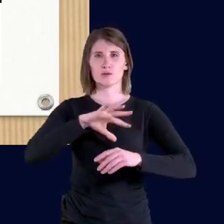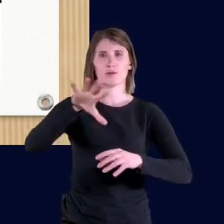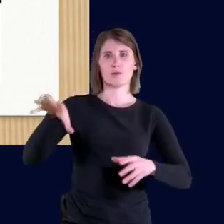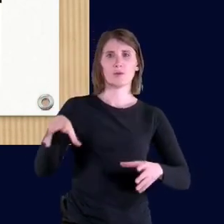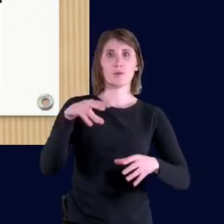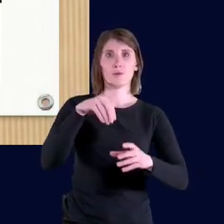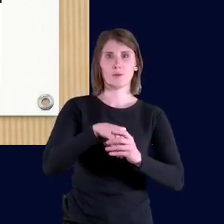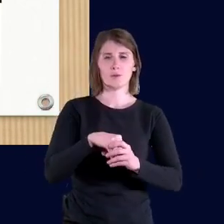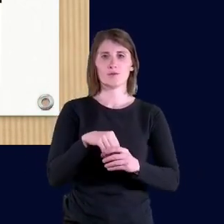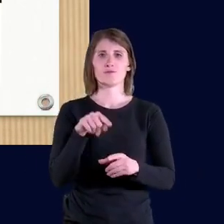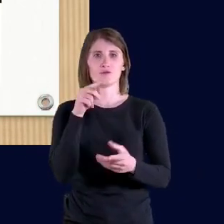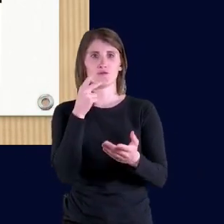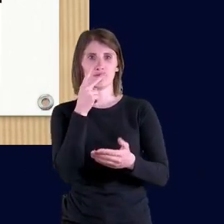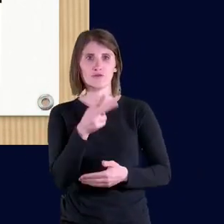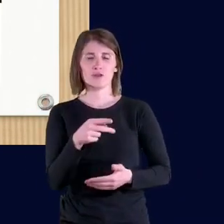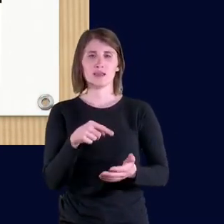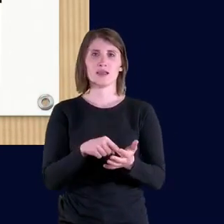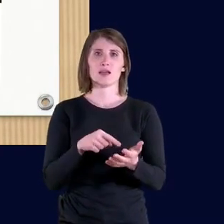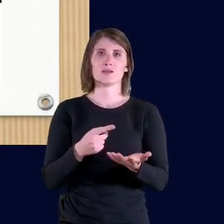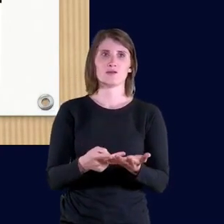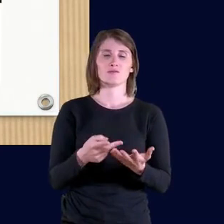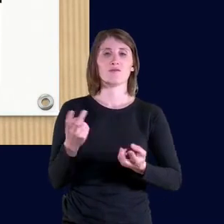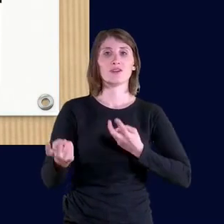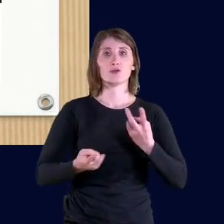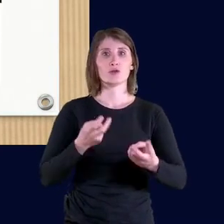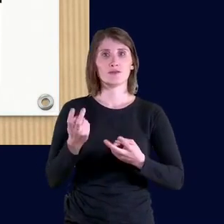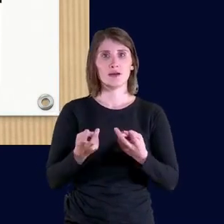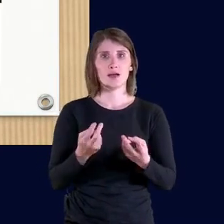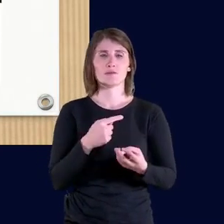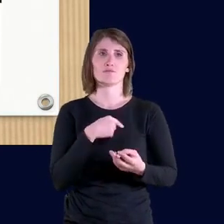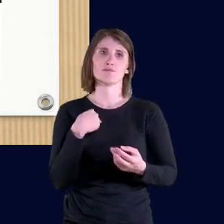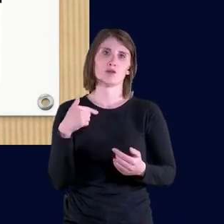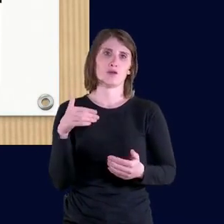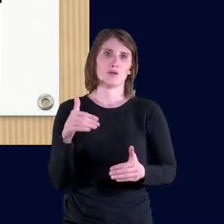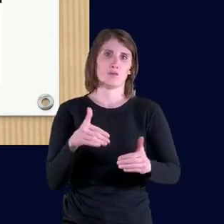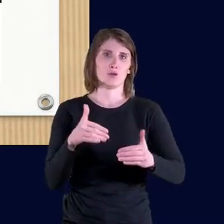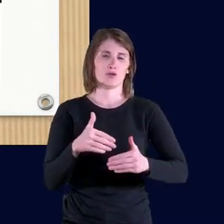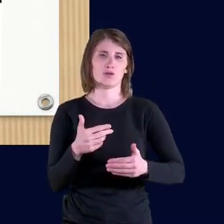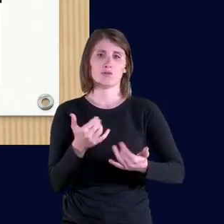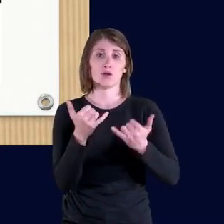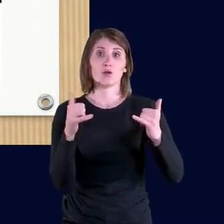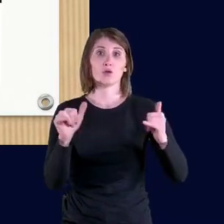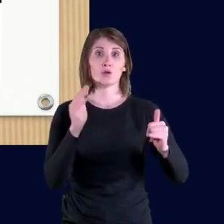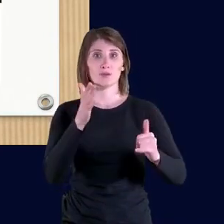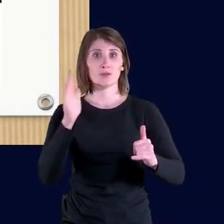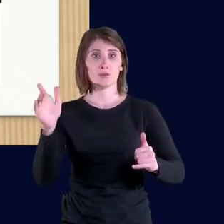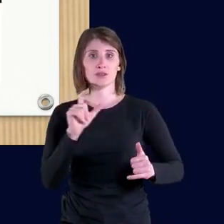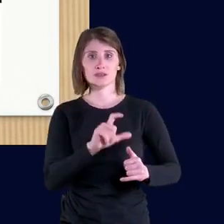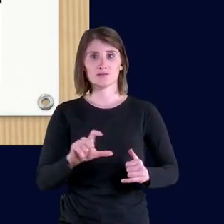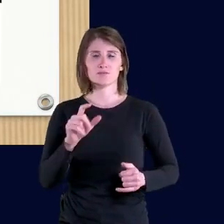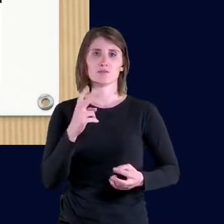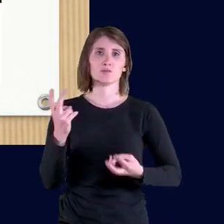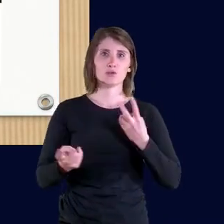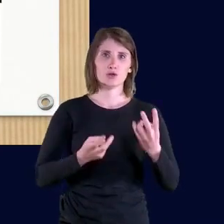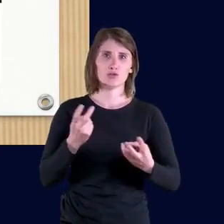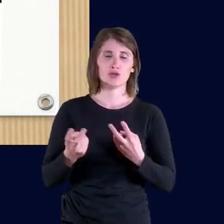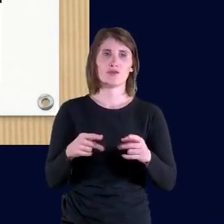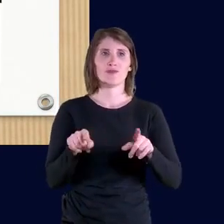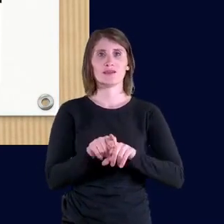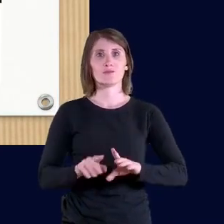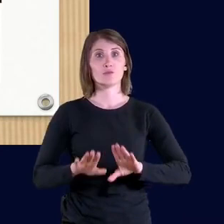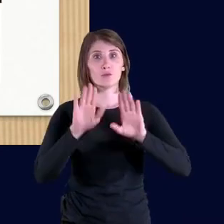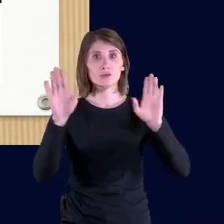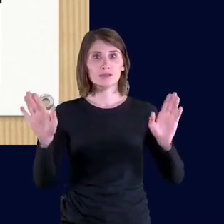wyszukiwarkę która pozwala nam równocześnie na przeszukiwanie zbiorów w różnych bibliotek cyfrowych czy też archiwów Muzeów różnych